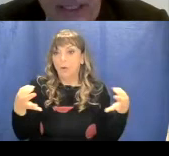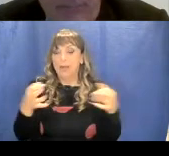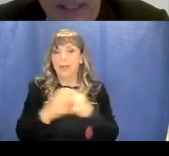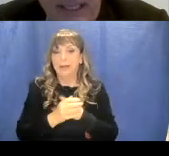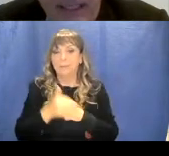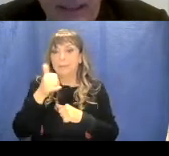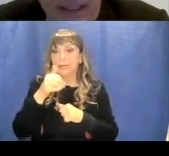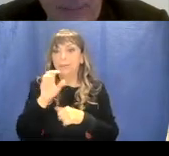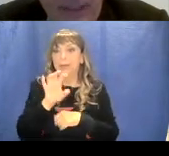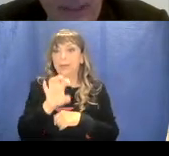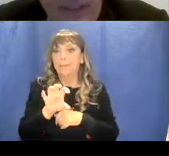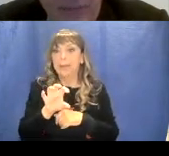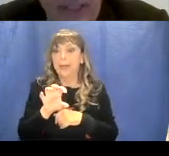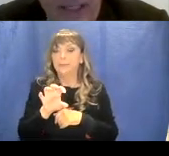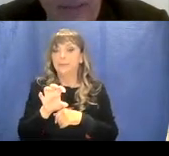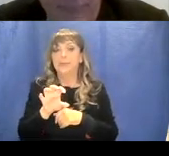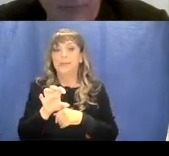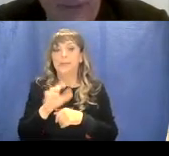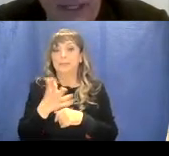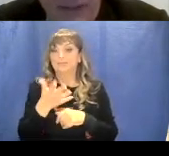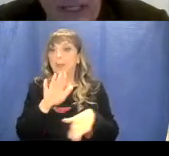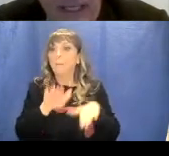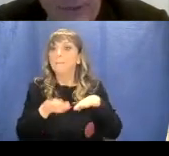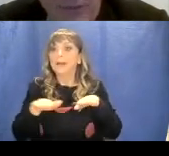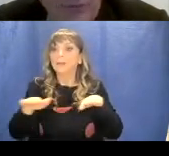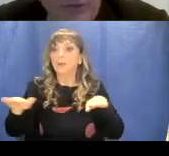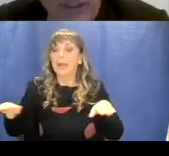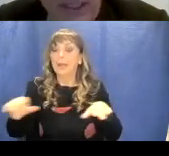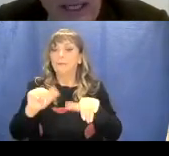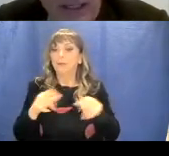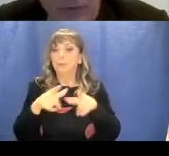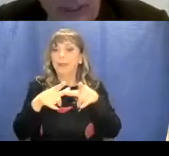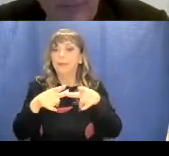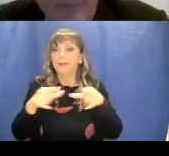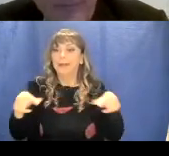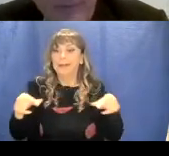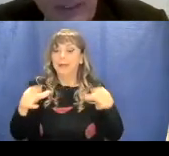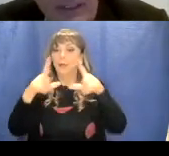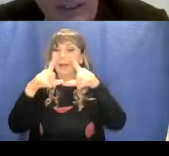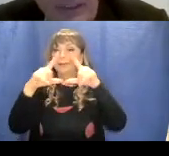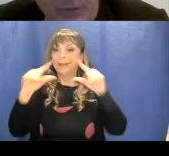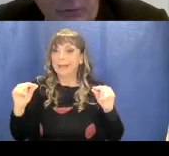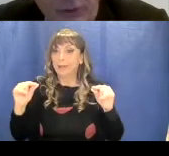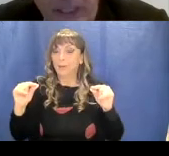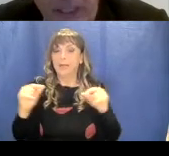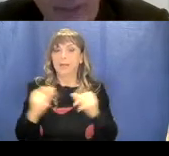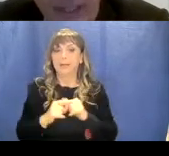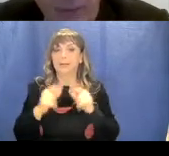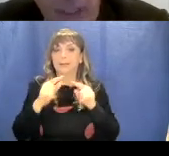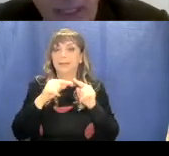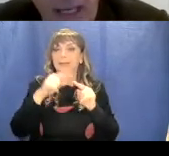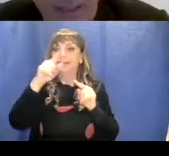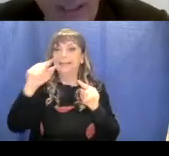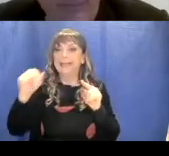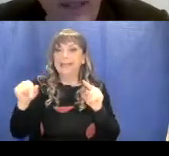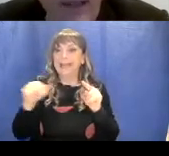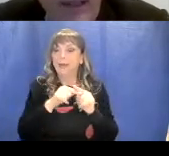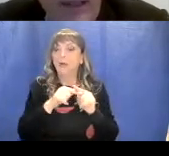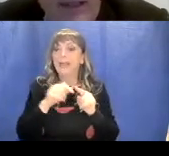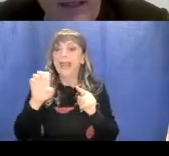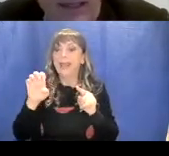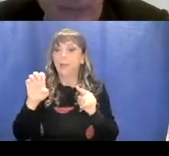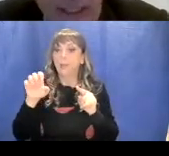rappresenta delle mattonelle a forma triangolare sono tutti i triangoli i soci e triangoli equilateri